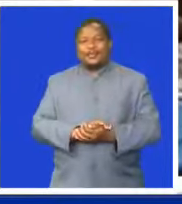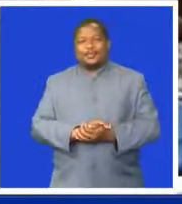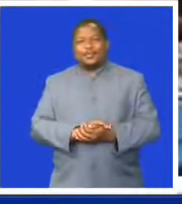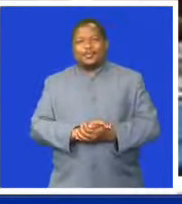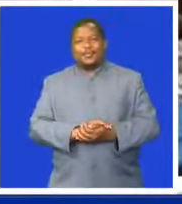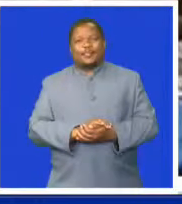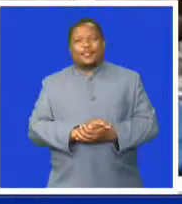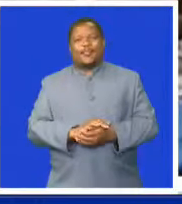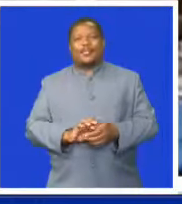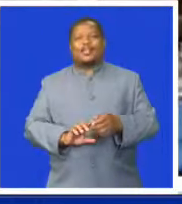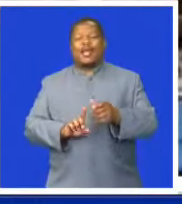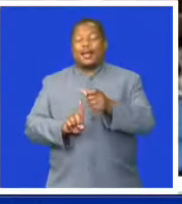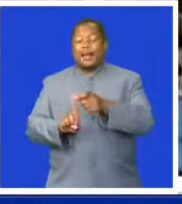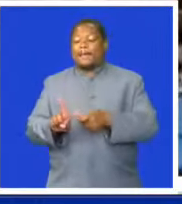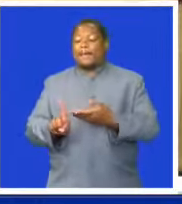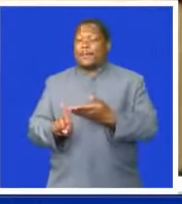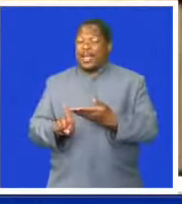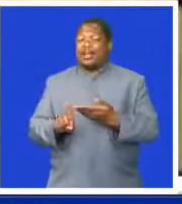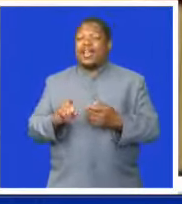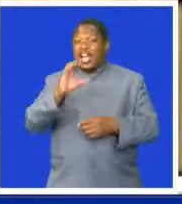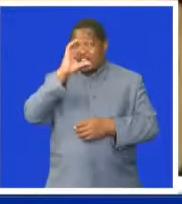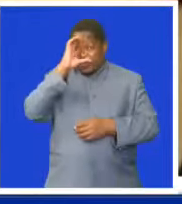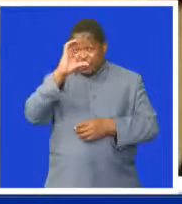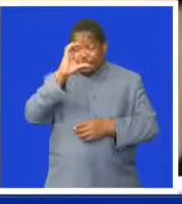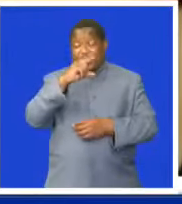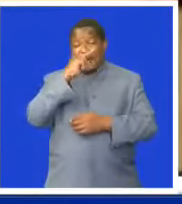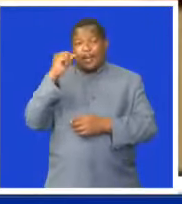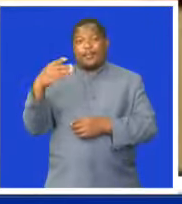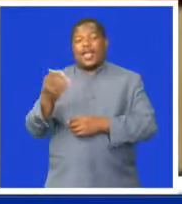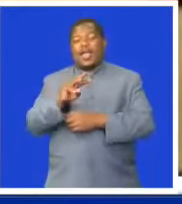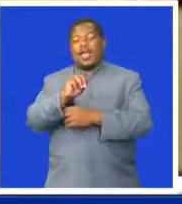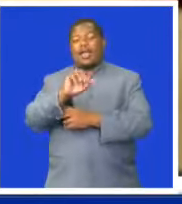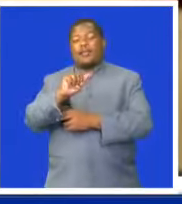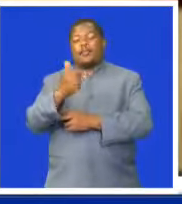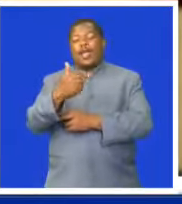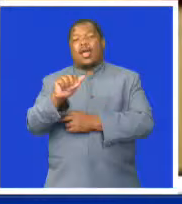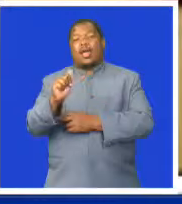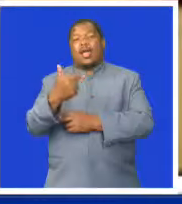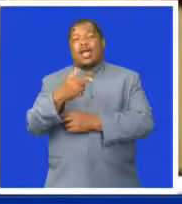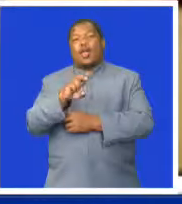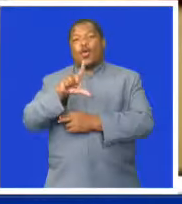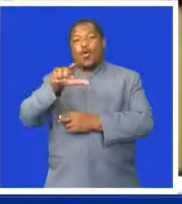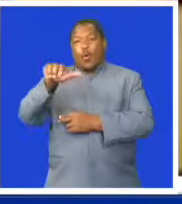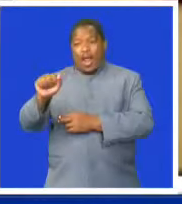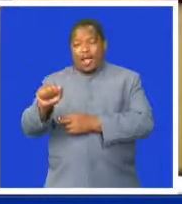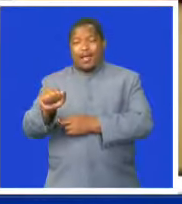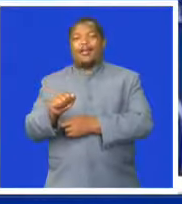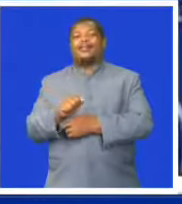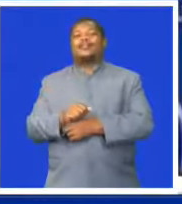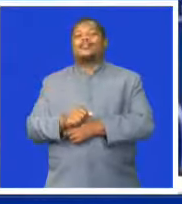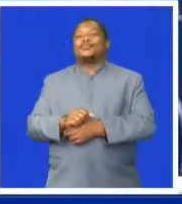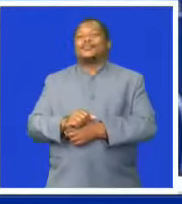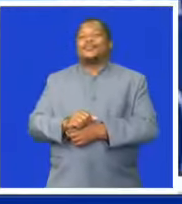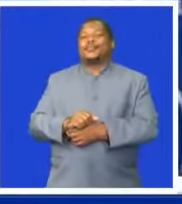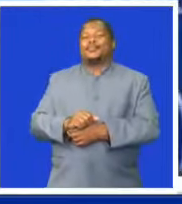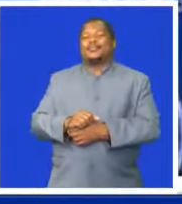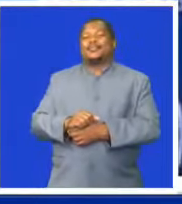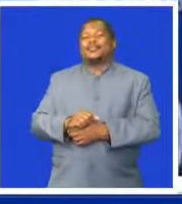bangenele lomhlangano uthi batawusebenzisana nayo lenhlangano naseyifike emimangweni yabo.